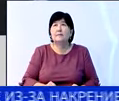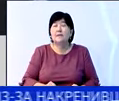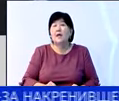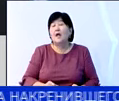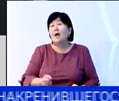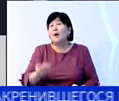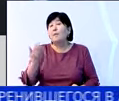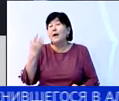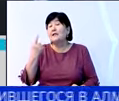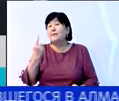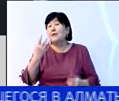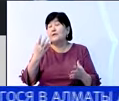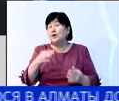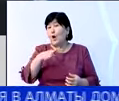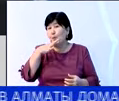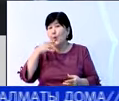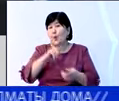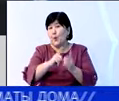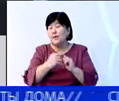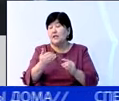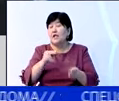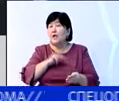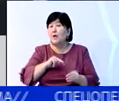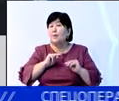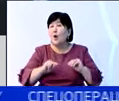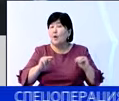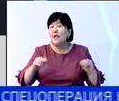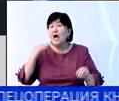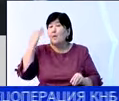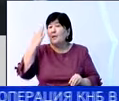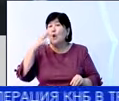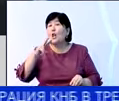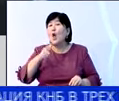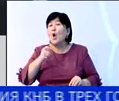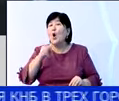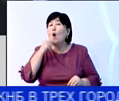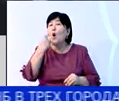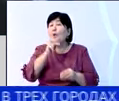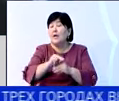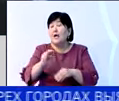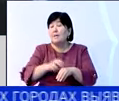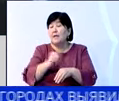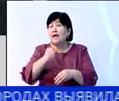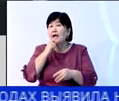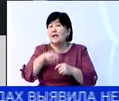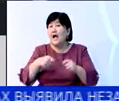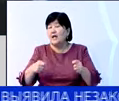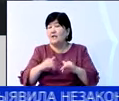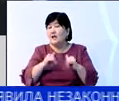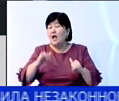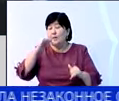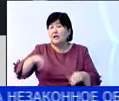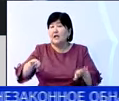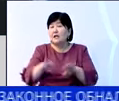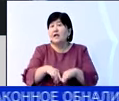По сравнению с первыми днями многое изменилось. С ним работают педагоги, психолог, логопед. Медики поставили задержку развития. Мальчик на